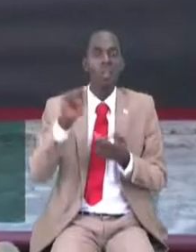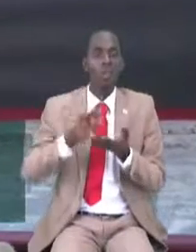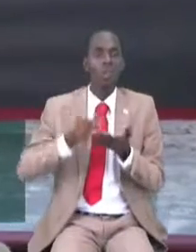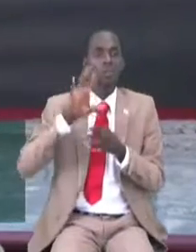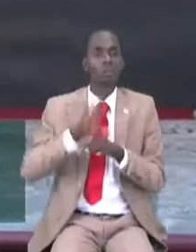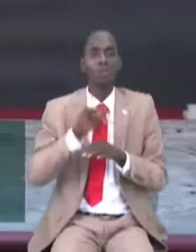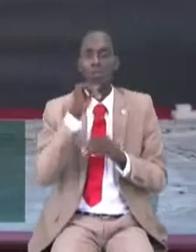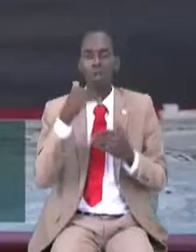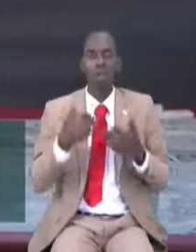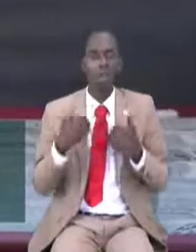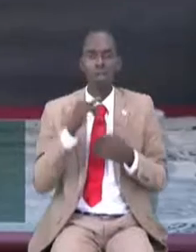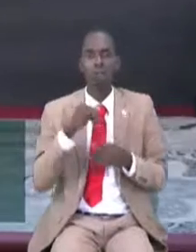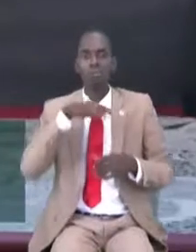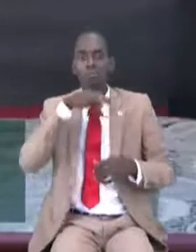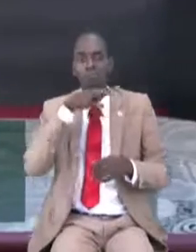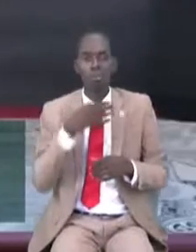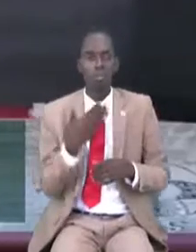et irrépréhensible.